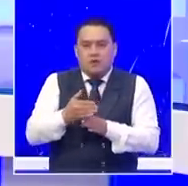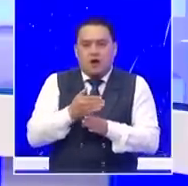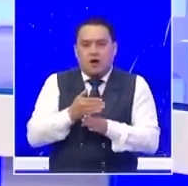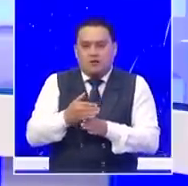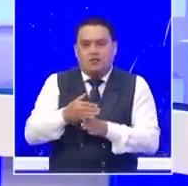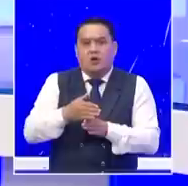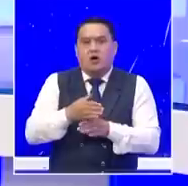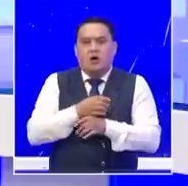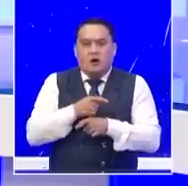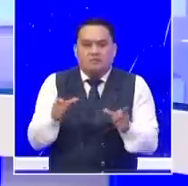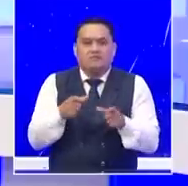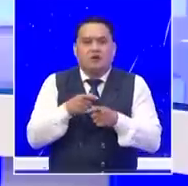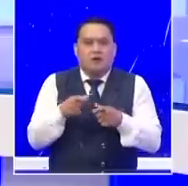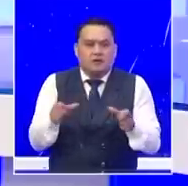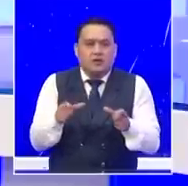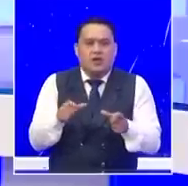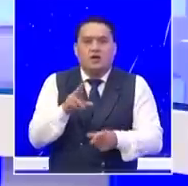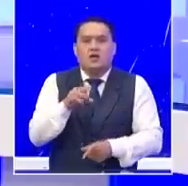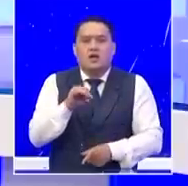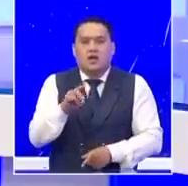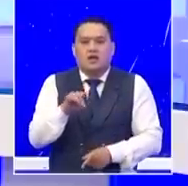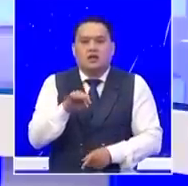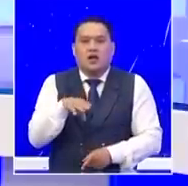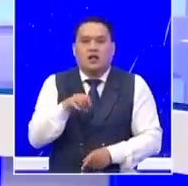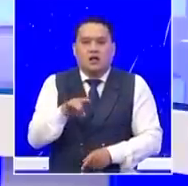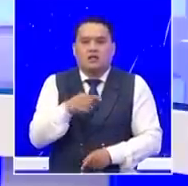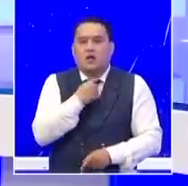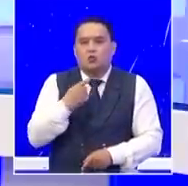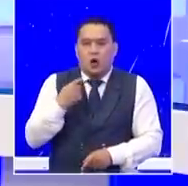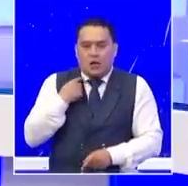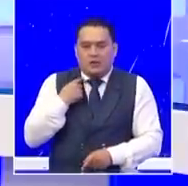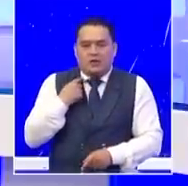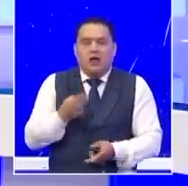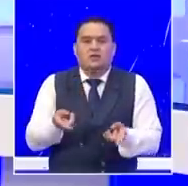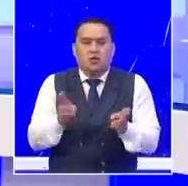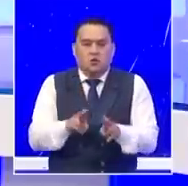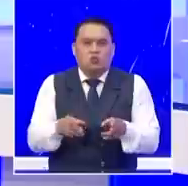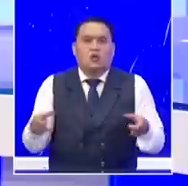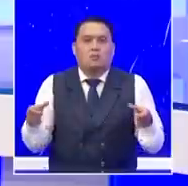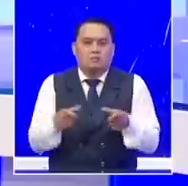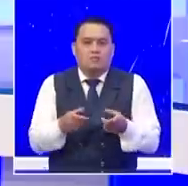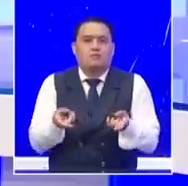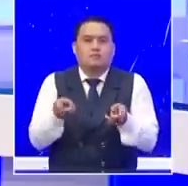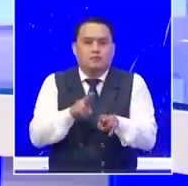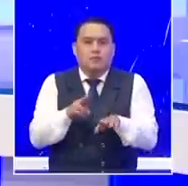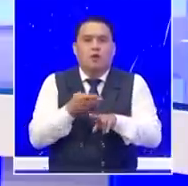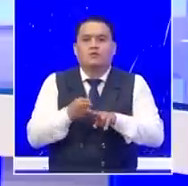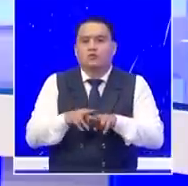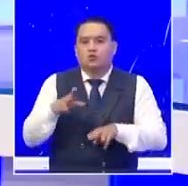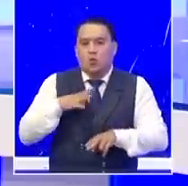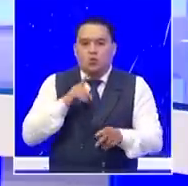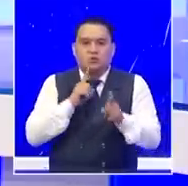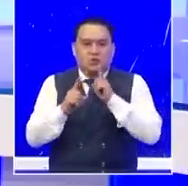вводится послабление карантина. Исключение Кигенский, Талгарский районы и Талдыкурган. Об этом рассказал главный санитарный врач области